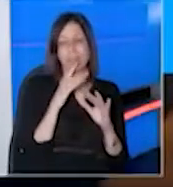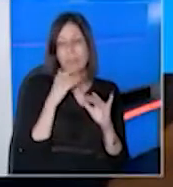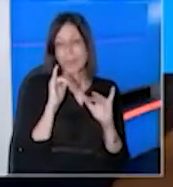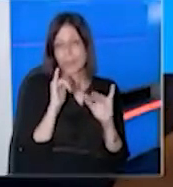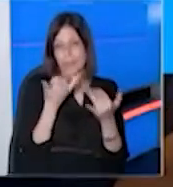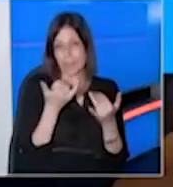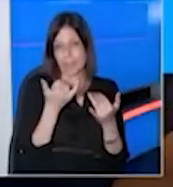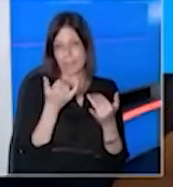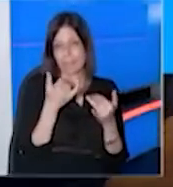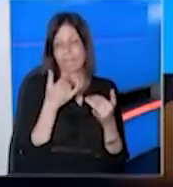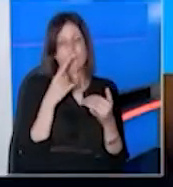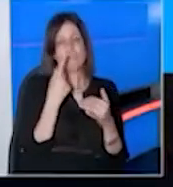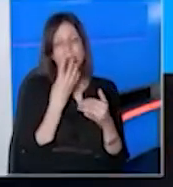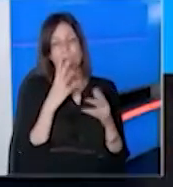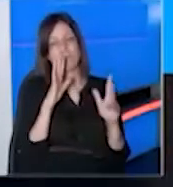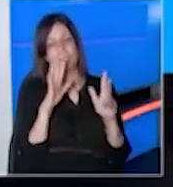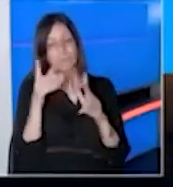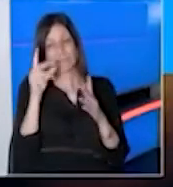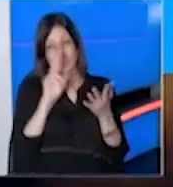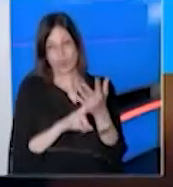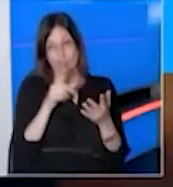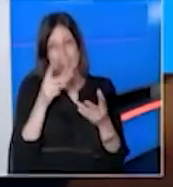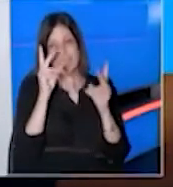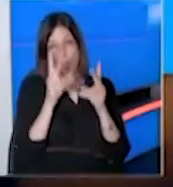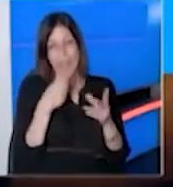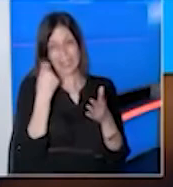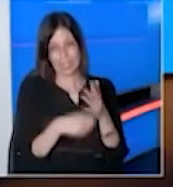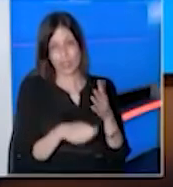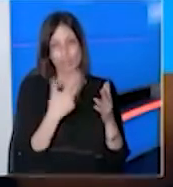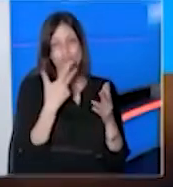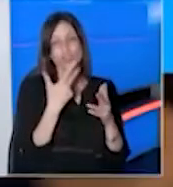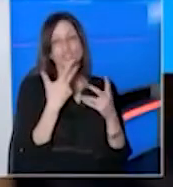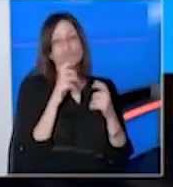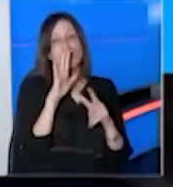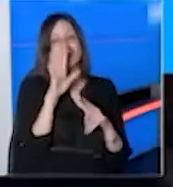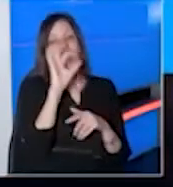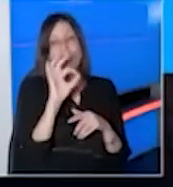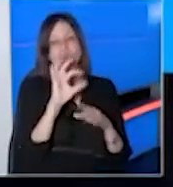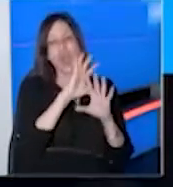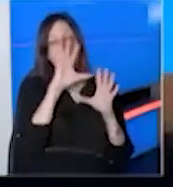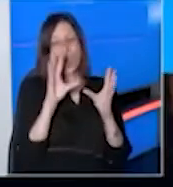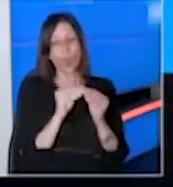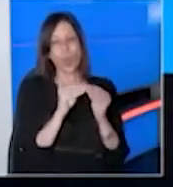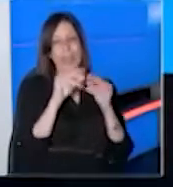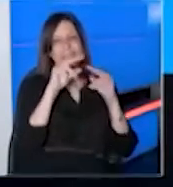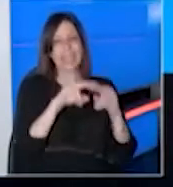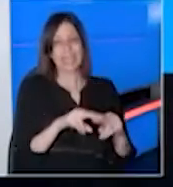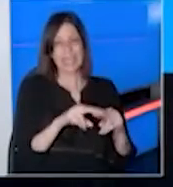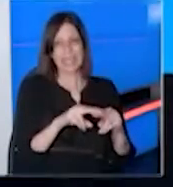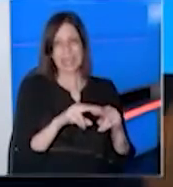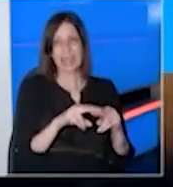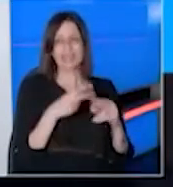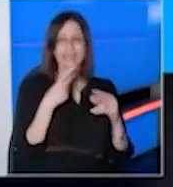שכן מפריע ב-1488, זה הזכות שלך, יכולת שלך לקנות ב-3.75% את כל יתרת השטח שלא גר בו רבע